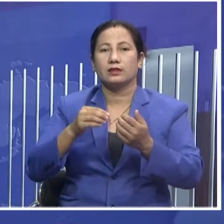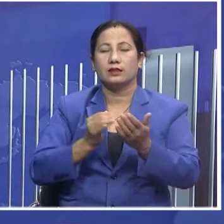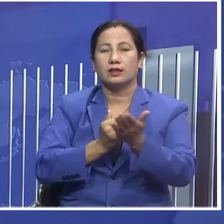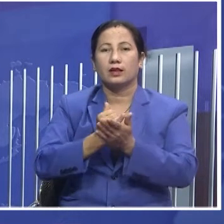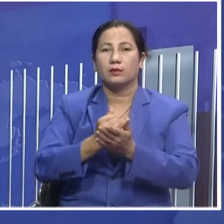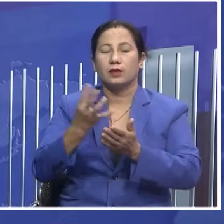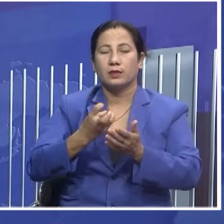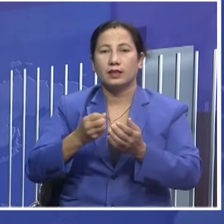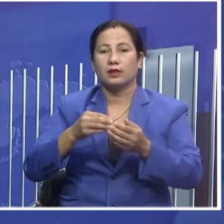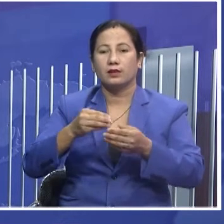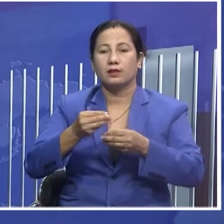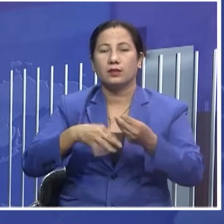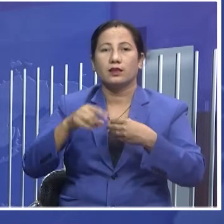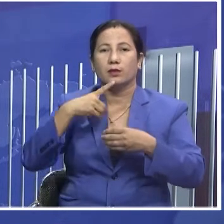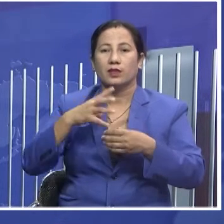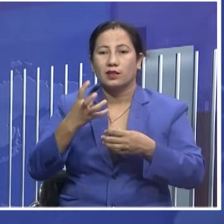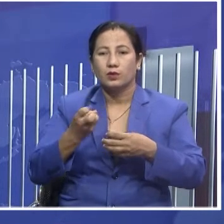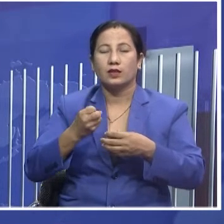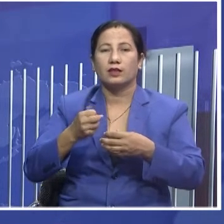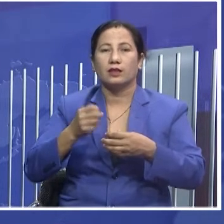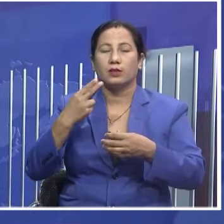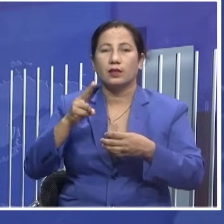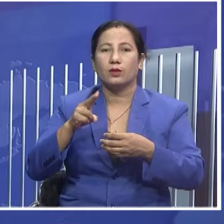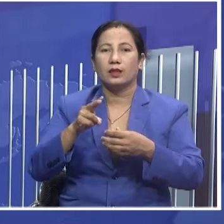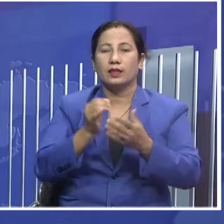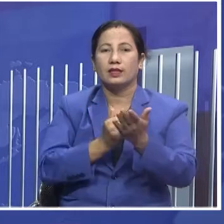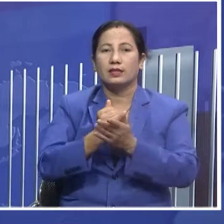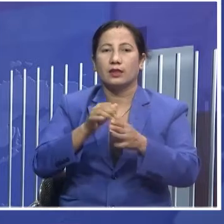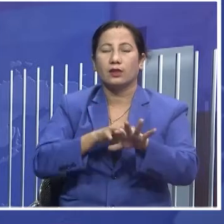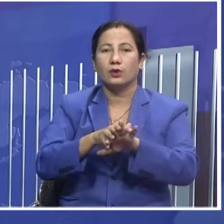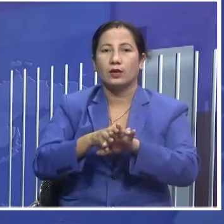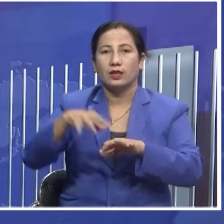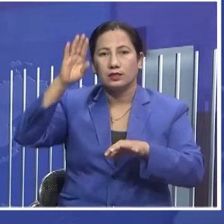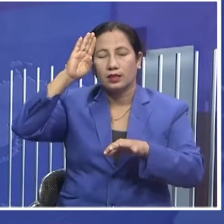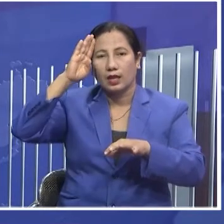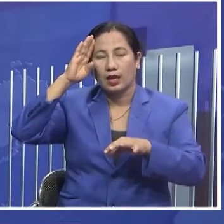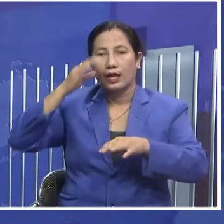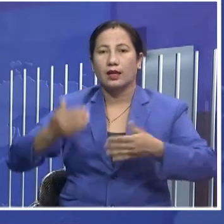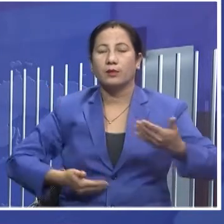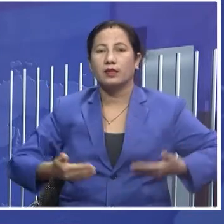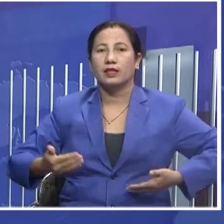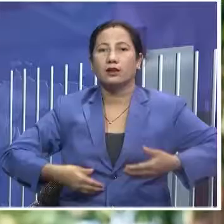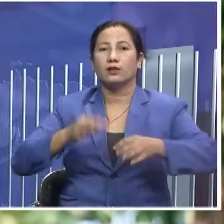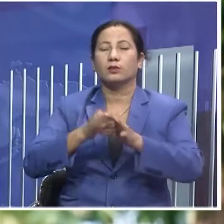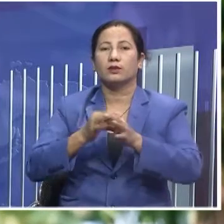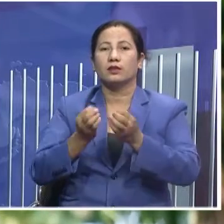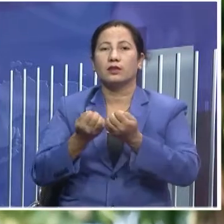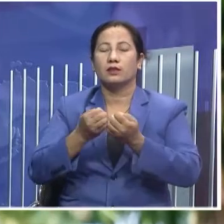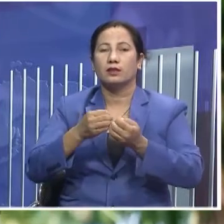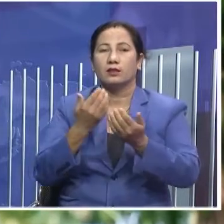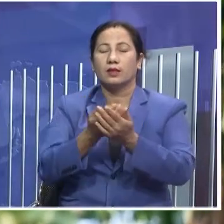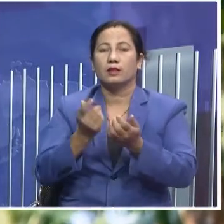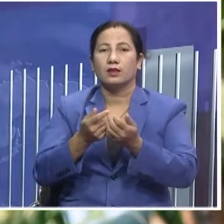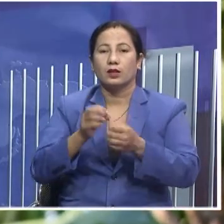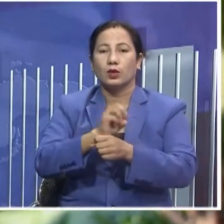नभएर कुहिने अवस्था सिर्जना भएपछि किसानहरूले सरकारलाई बजारीकरणको व्यवस्था गरिदिन माग गरेका छन्। गत वर्ष